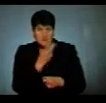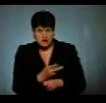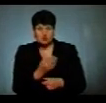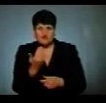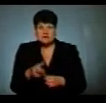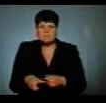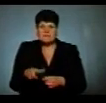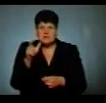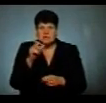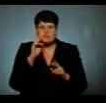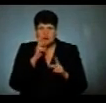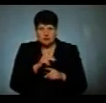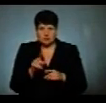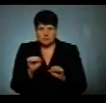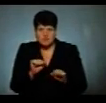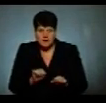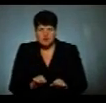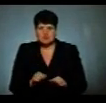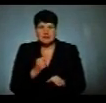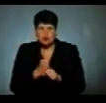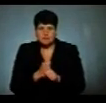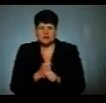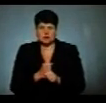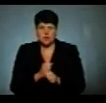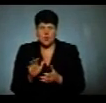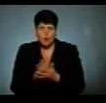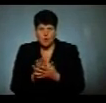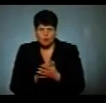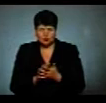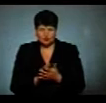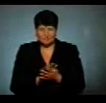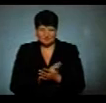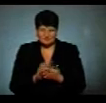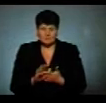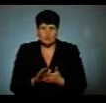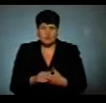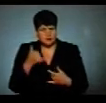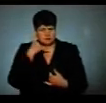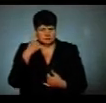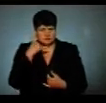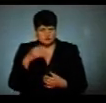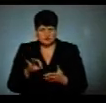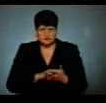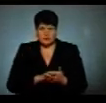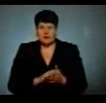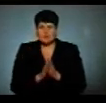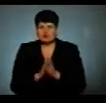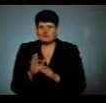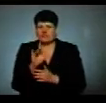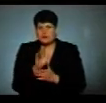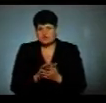під'їзд не то, що належно не прибирають, але не бувається санітарна обробка, будь ласка, нас інформуйте. Мушу попросити вибачення людей за те,